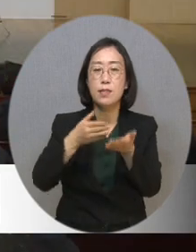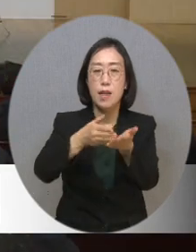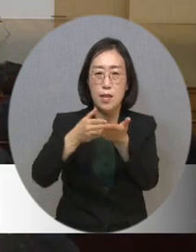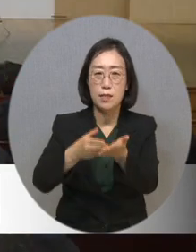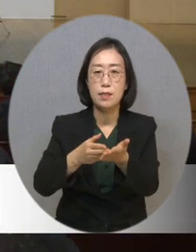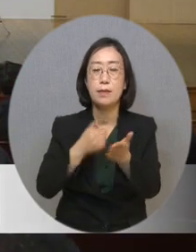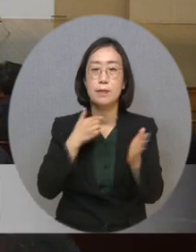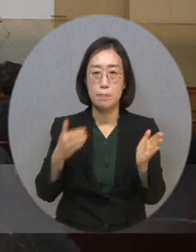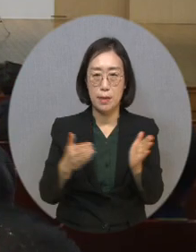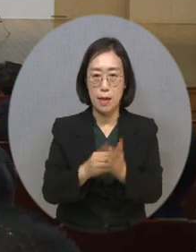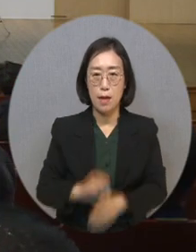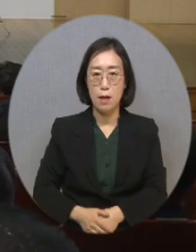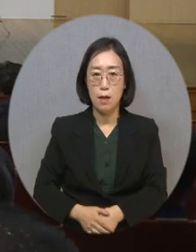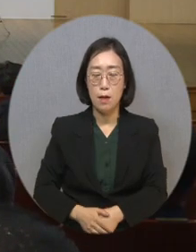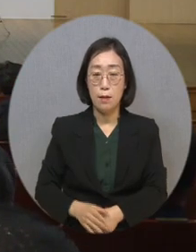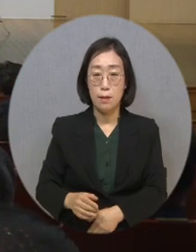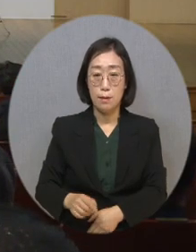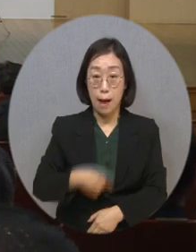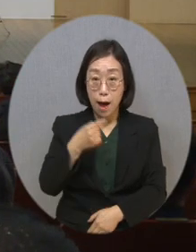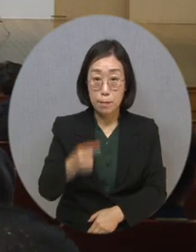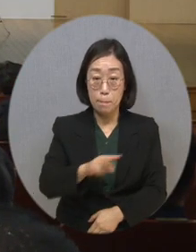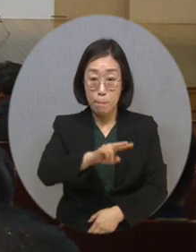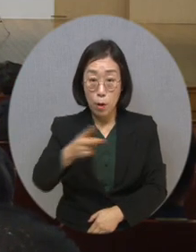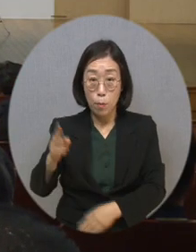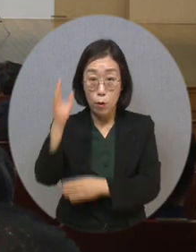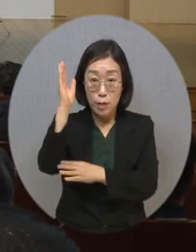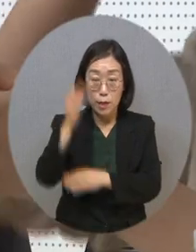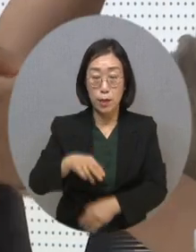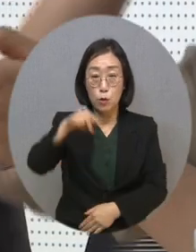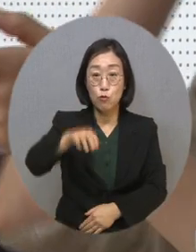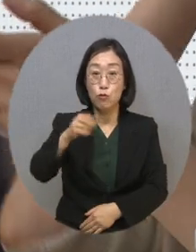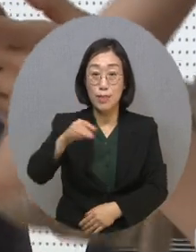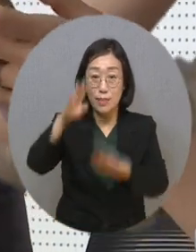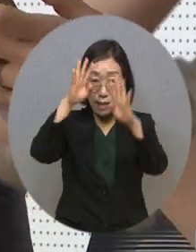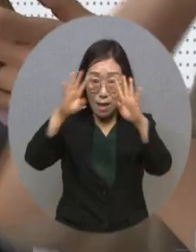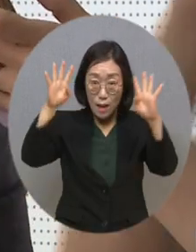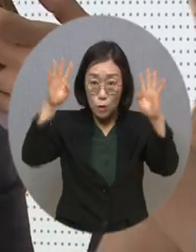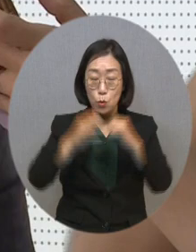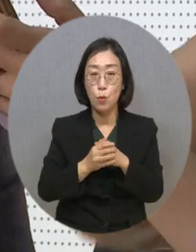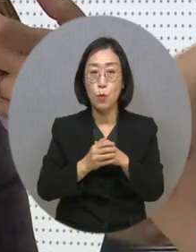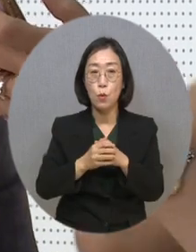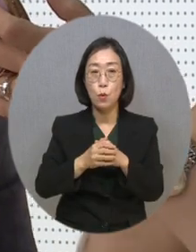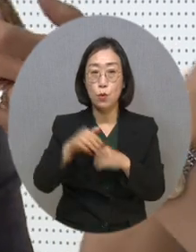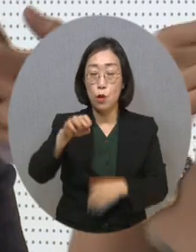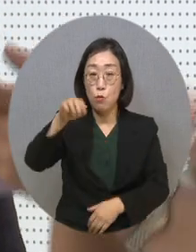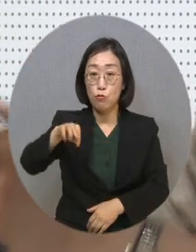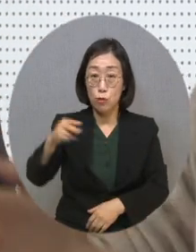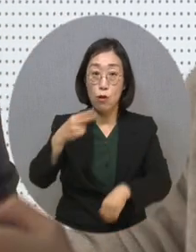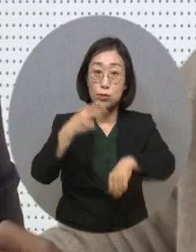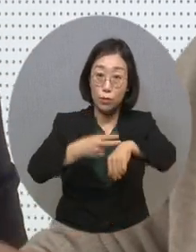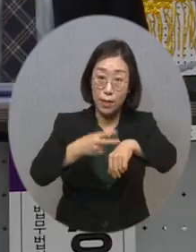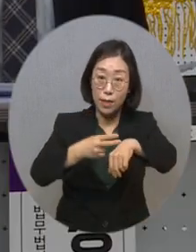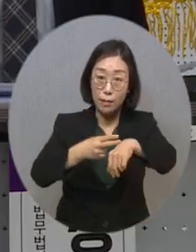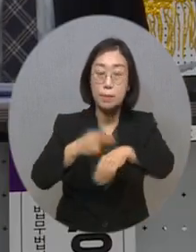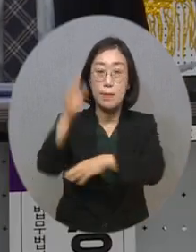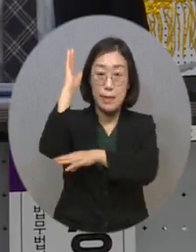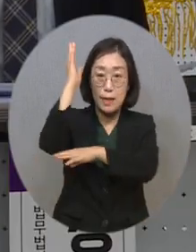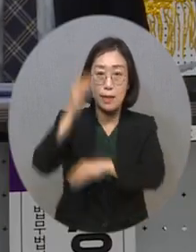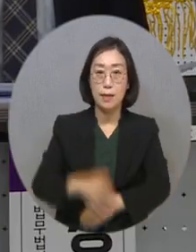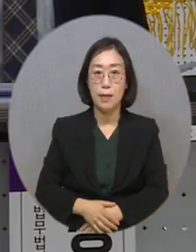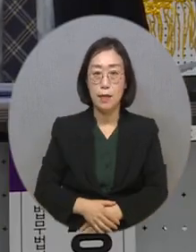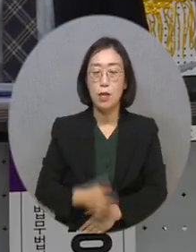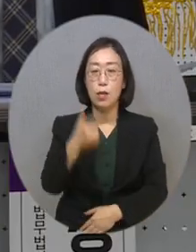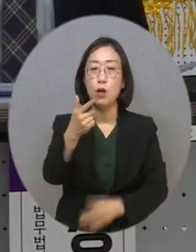제시했습니다 이후 진행된 토론회에서는 숭실대학교 사회복지학부 정무성 교수가 좌장을 맡았으며